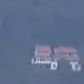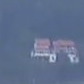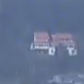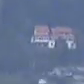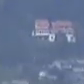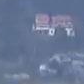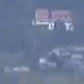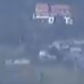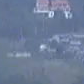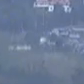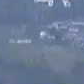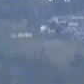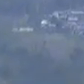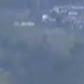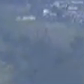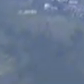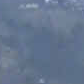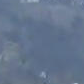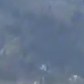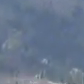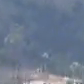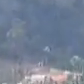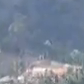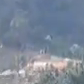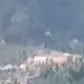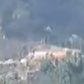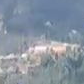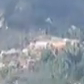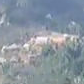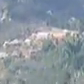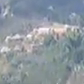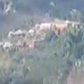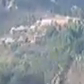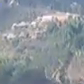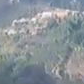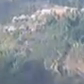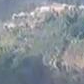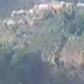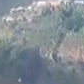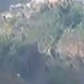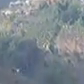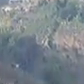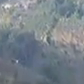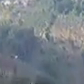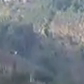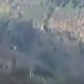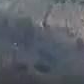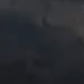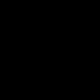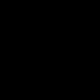ตุยังตั้งเด่นเป็นสง่ามองเห็นแต่ไกลนับเป็นสัญลักษณ์อีกอย่างหนึ่งของดอยแม่สลอง